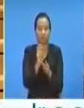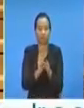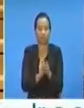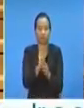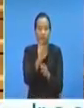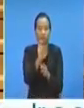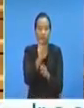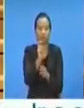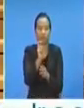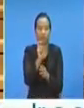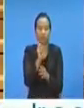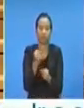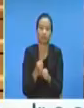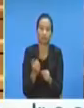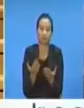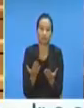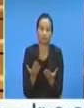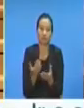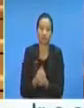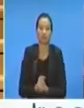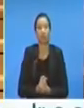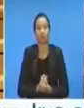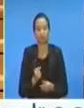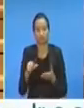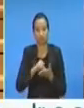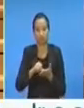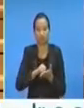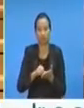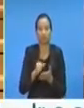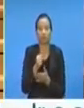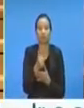ไม่ทันได้กัดเราแจ้งใครครับ